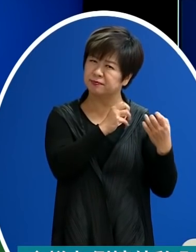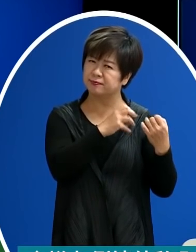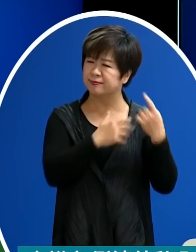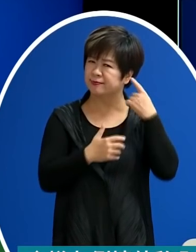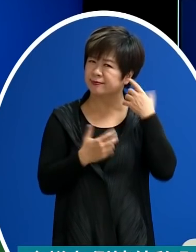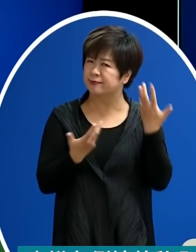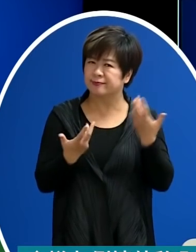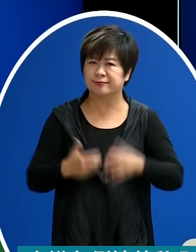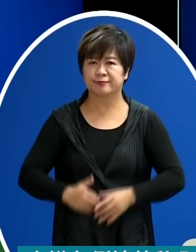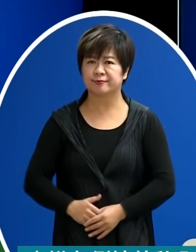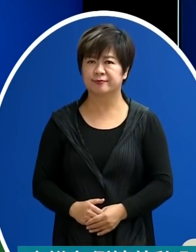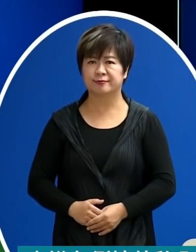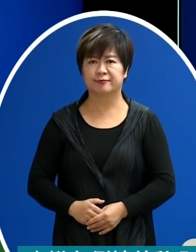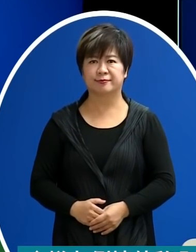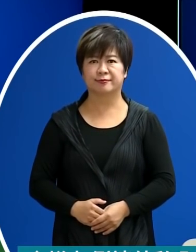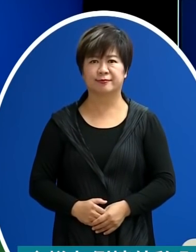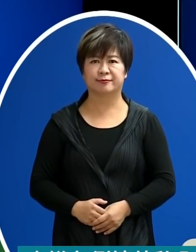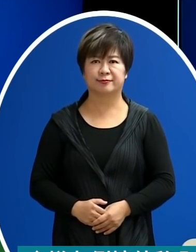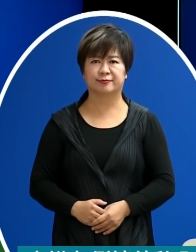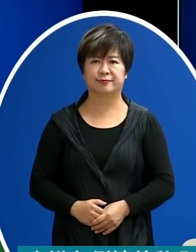对，嗯。